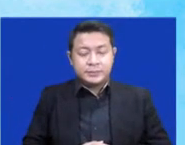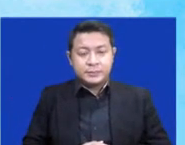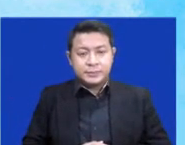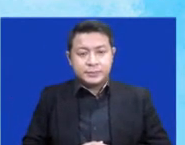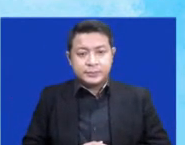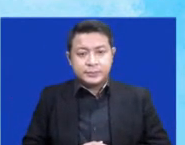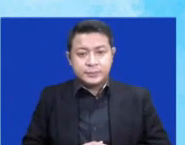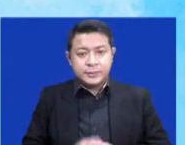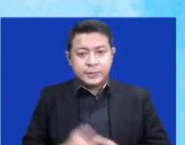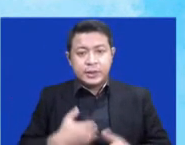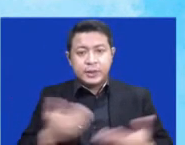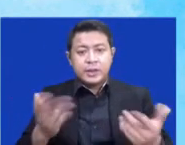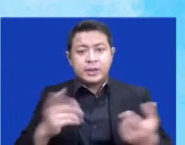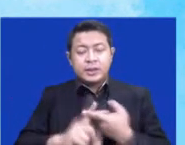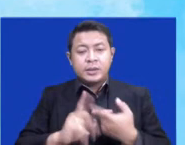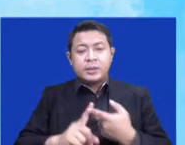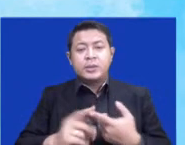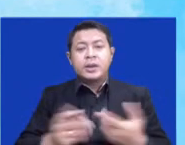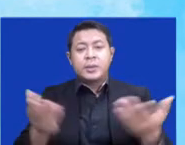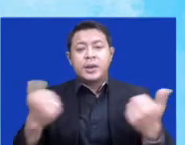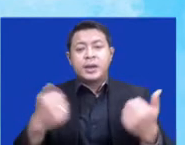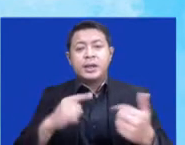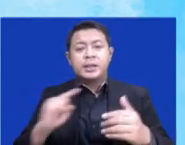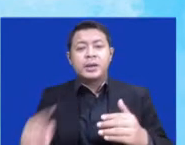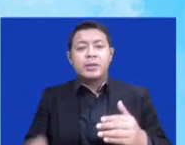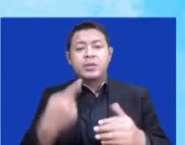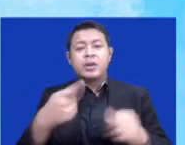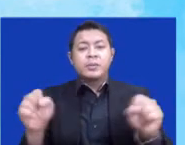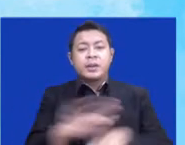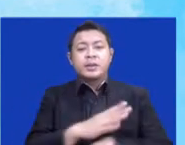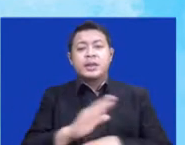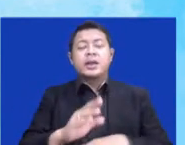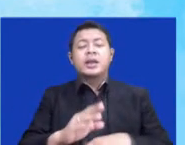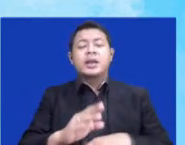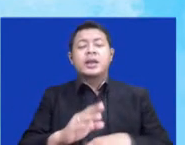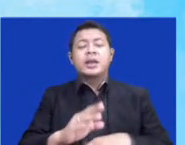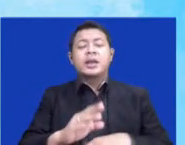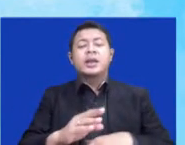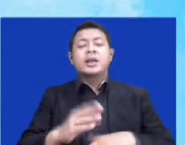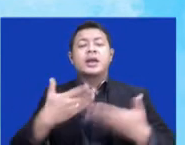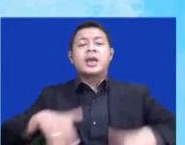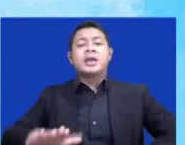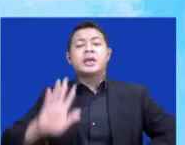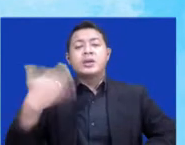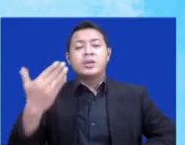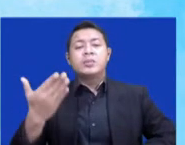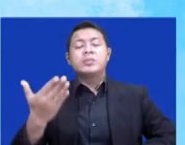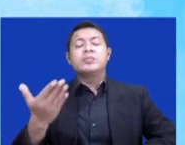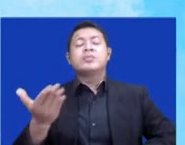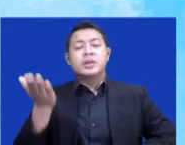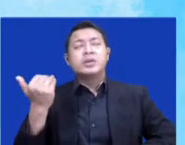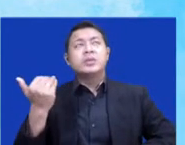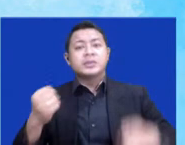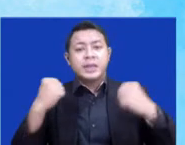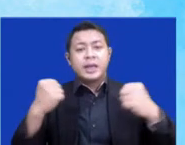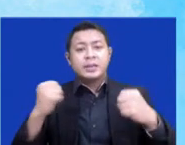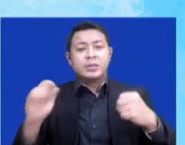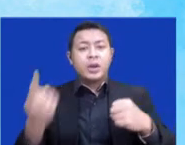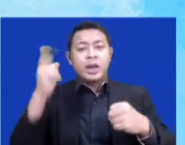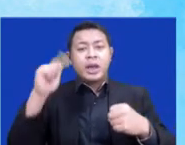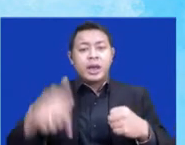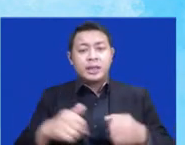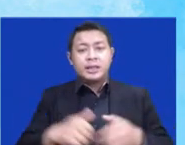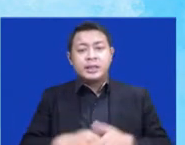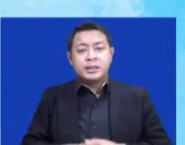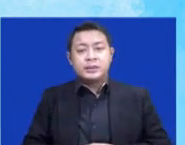aku mengajak teman-teman semua untuk yuk kita mulai menerapkan gaya hidup sehat sejak dini, seperti hari ini juga World No Tobacco Day.